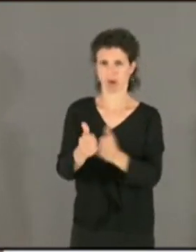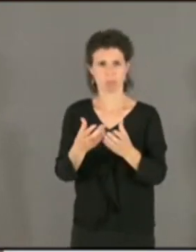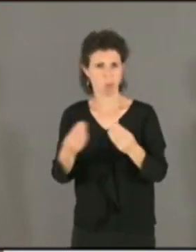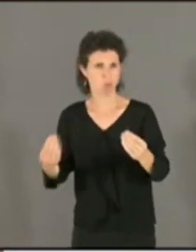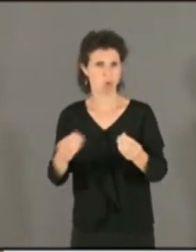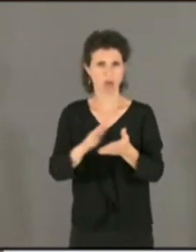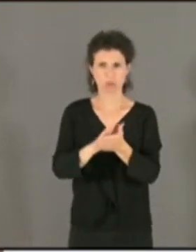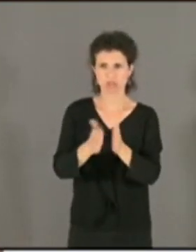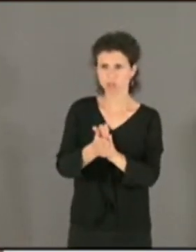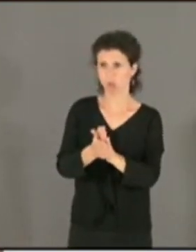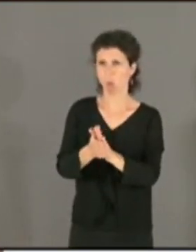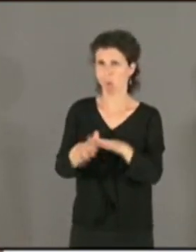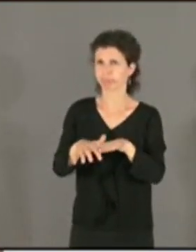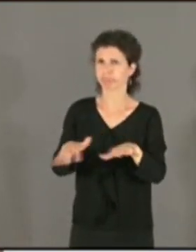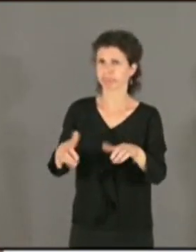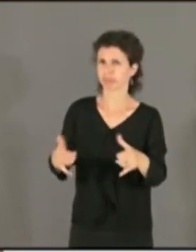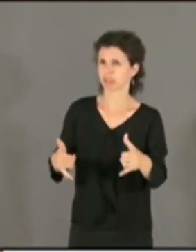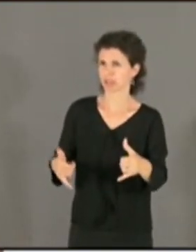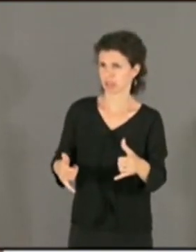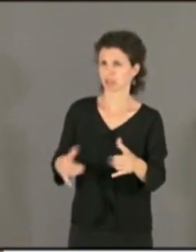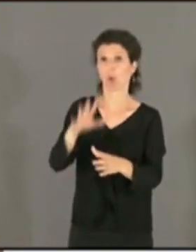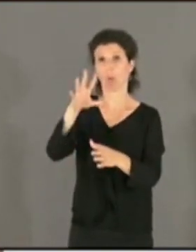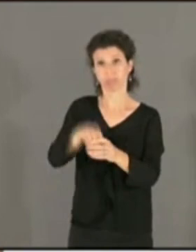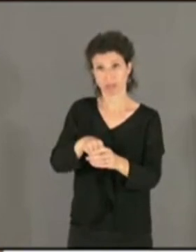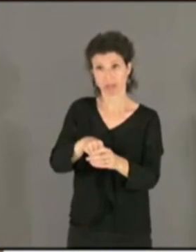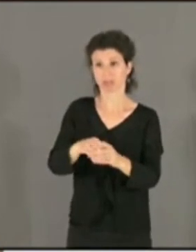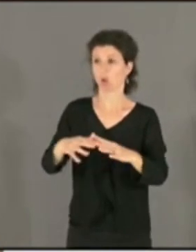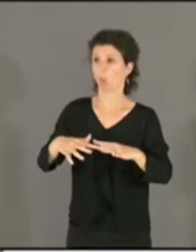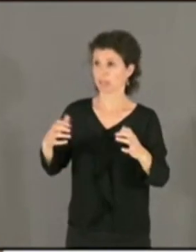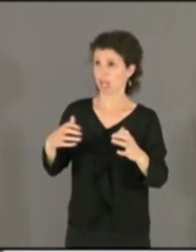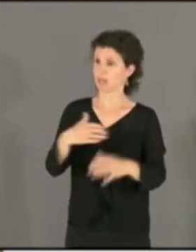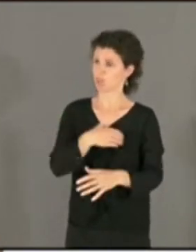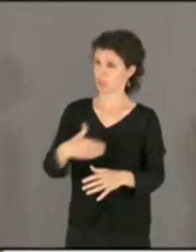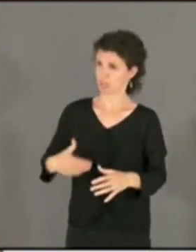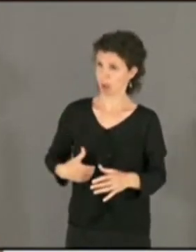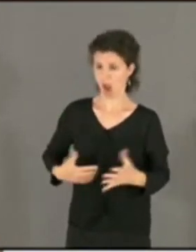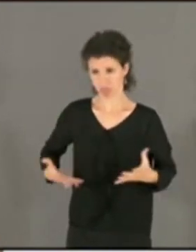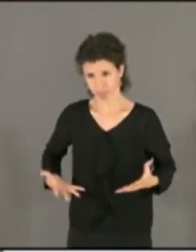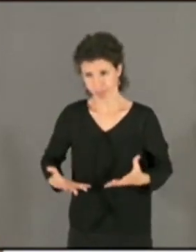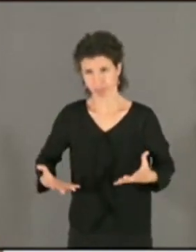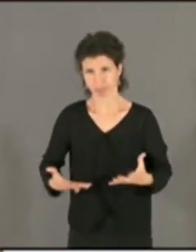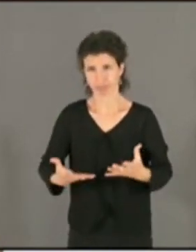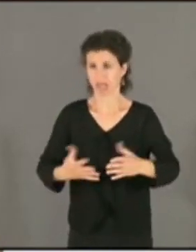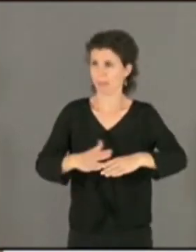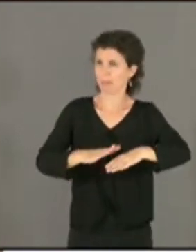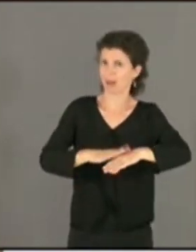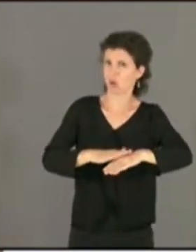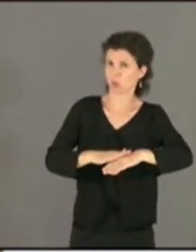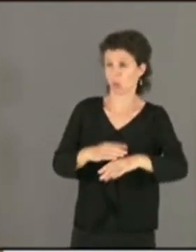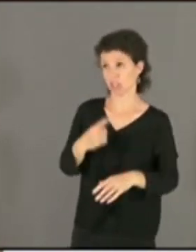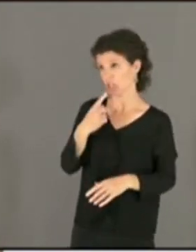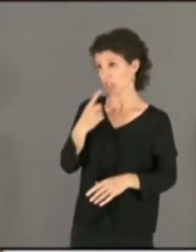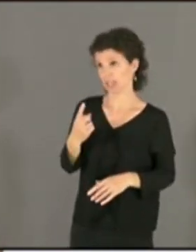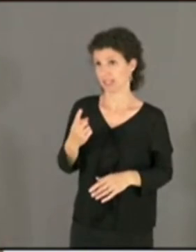ville, y compris le conseil municipal, qui œuvraient dans ce domaine-là. Et je l'invitais à ne